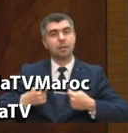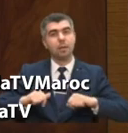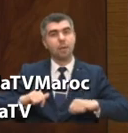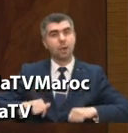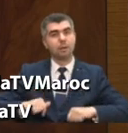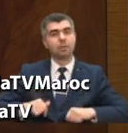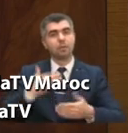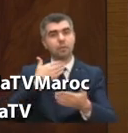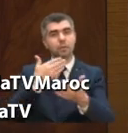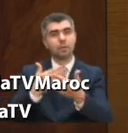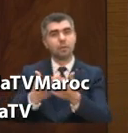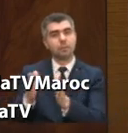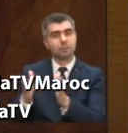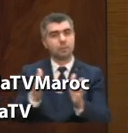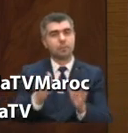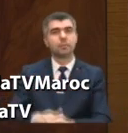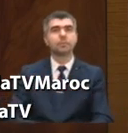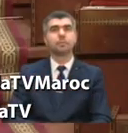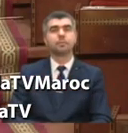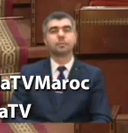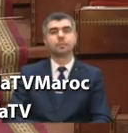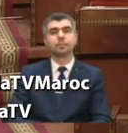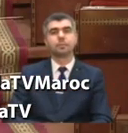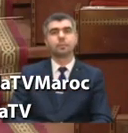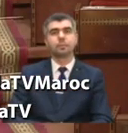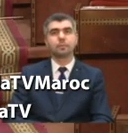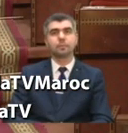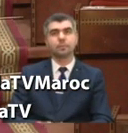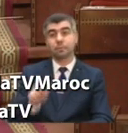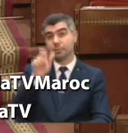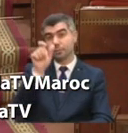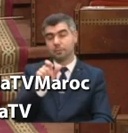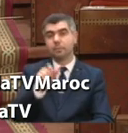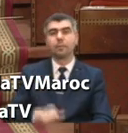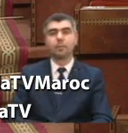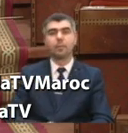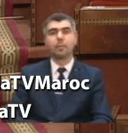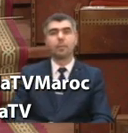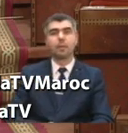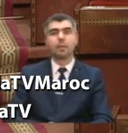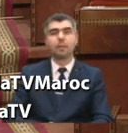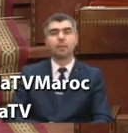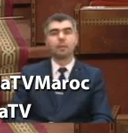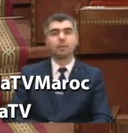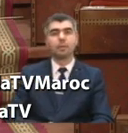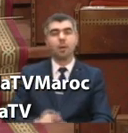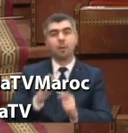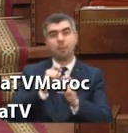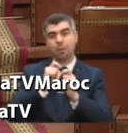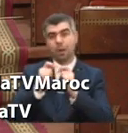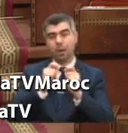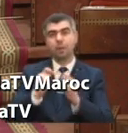شكرا سيد نائب محترم. جاء الوقت أعطي الكلمة دائما في مناقشة